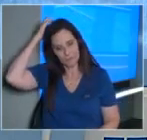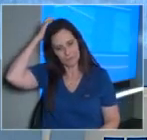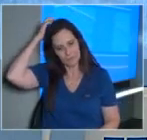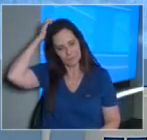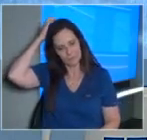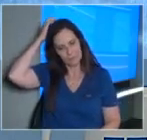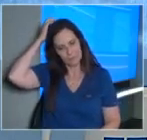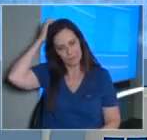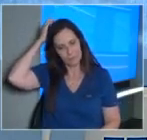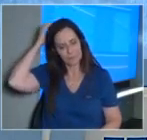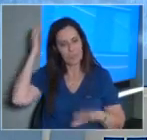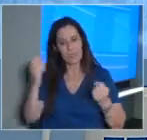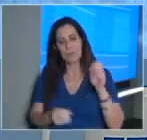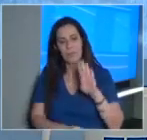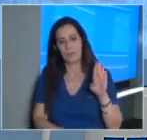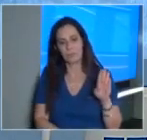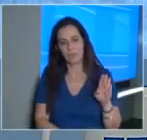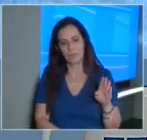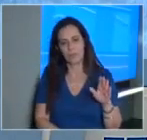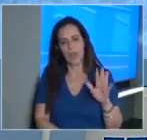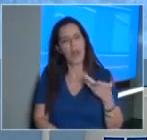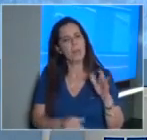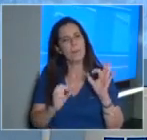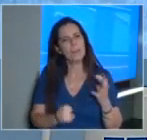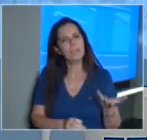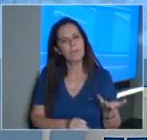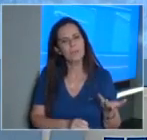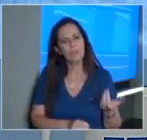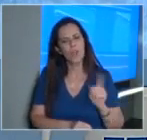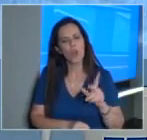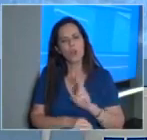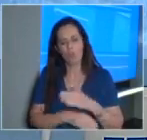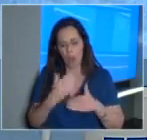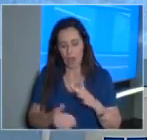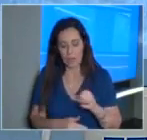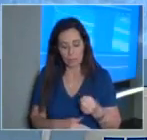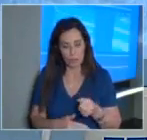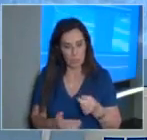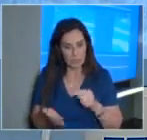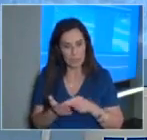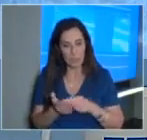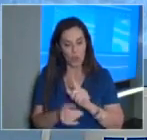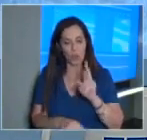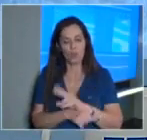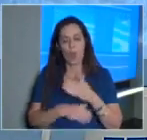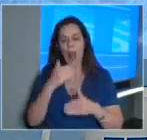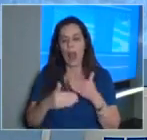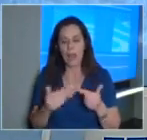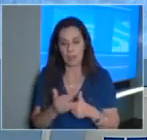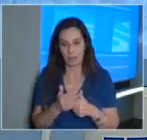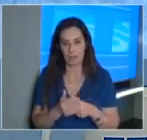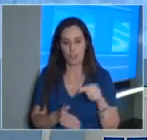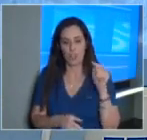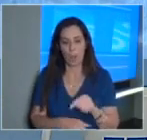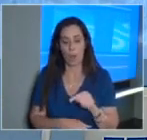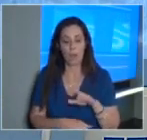אבל אם ראש הממשלה לא, למה בעצם שלא נשמור על ההליך? האם יש הצדקה ללא לשמור על ההליך